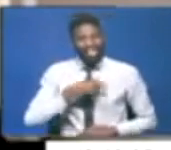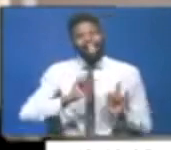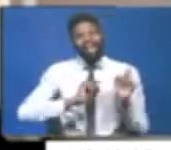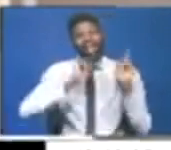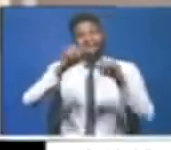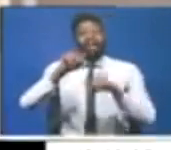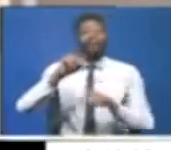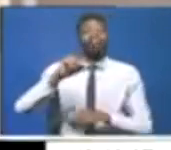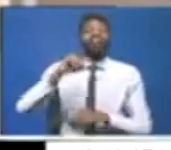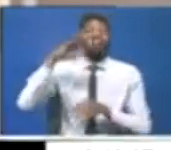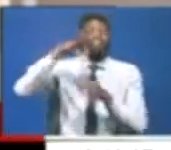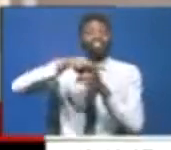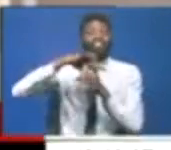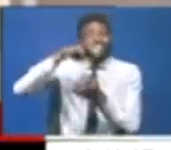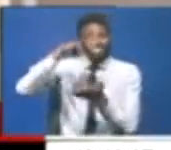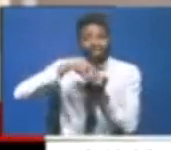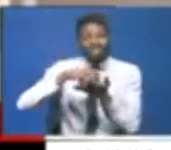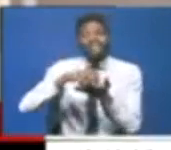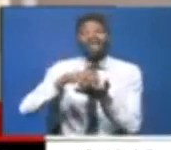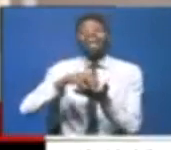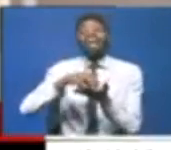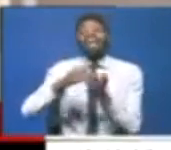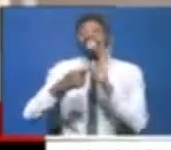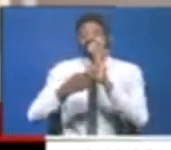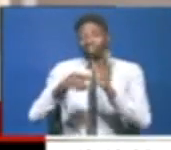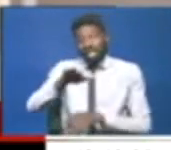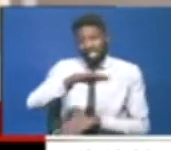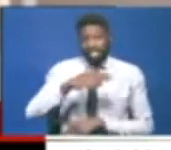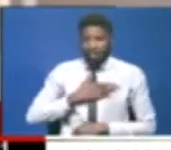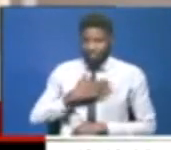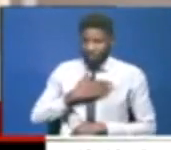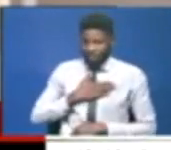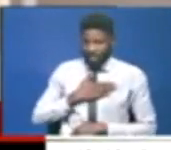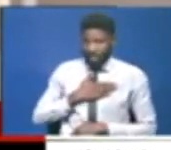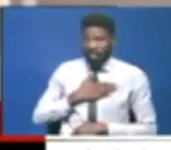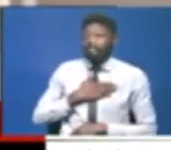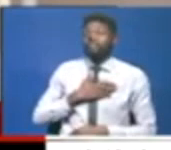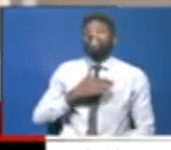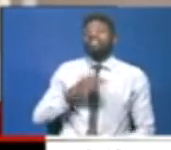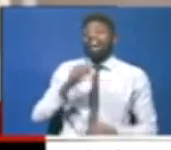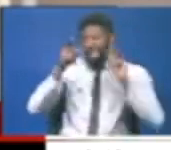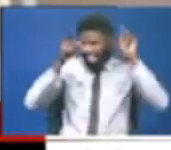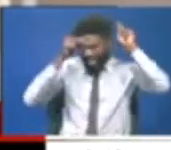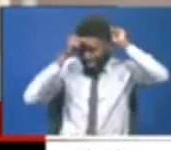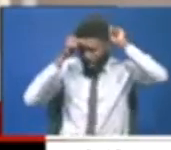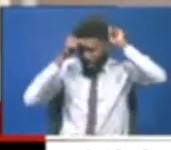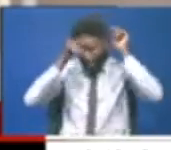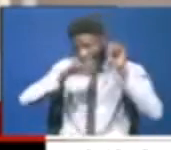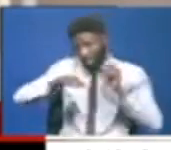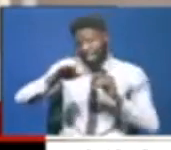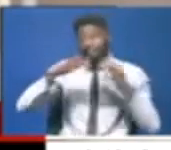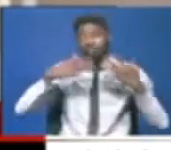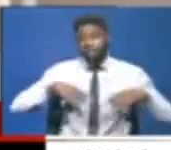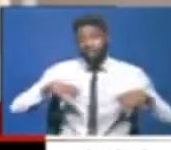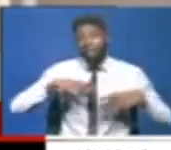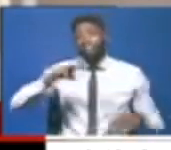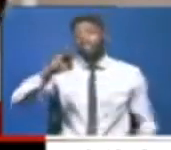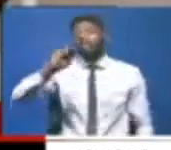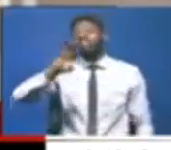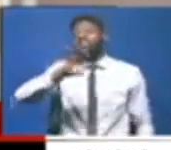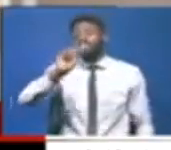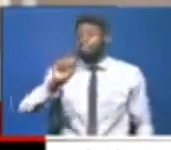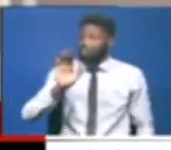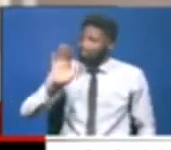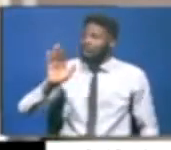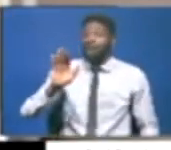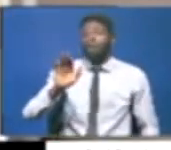kufikiria kama eneo langu ward ambayo mimi natoka, Sheiwe ward Kakamega, wagombeaji wa kiti cha MCA labda ni